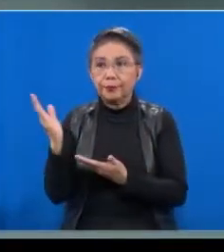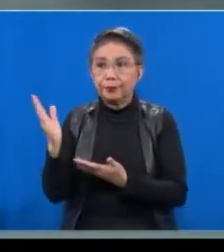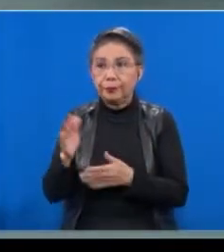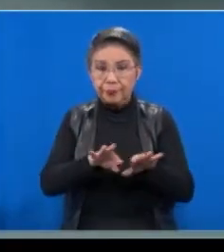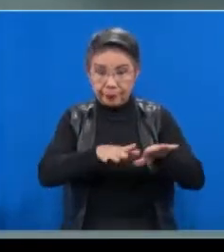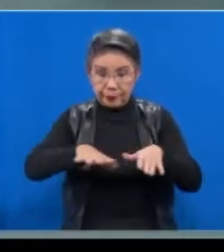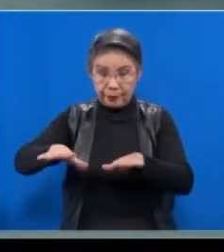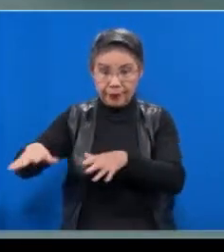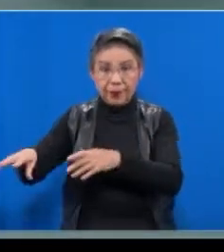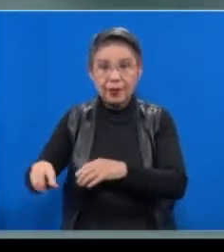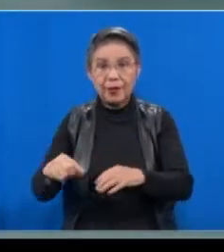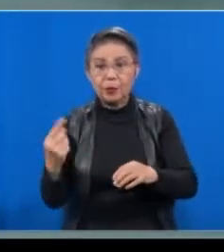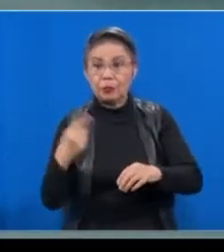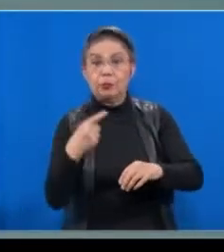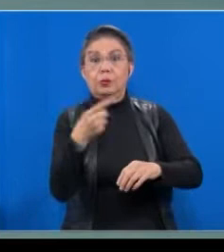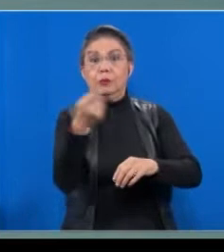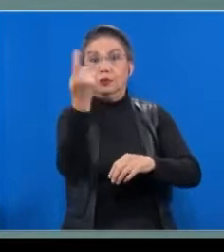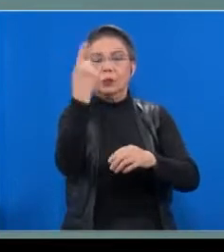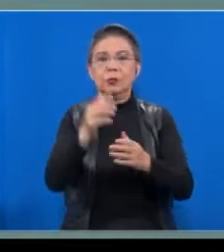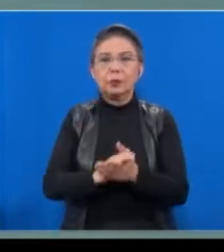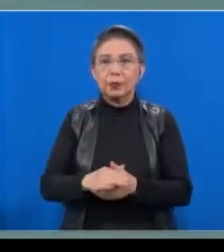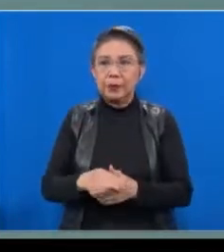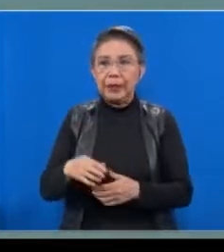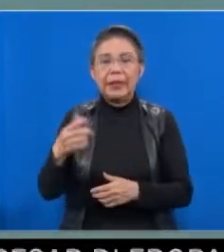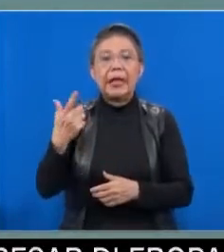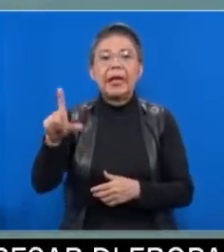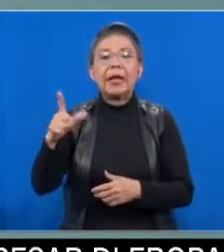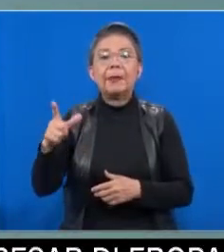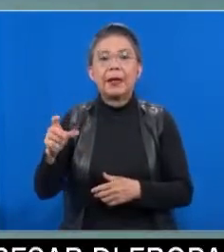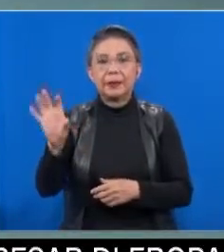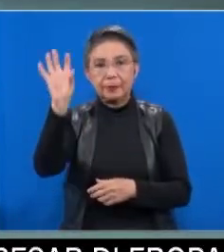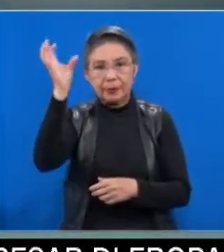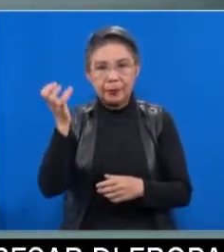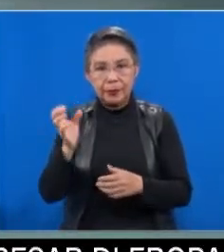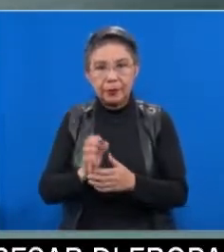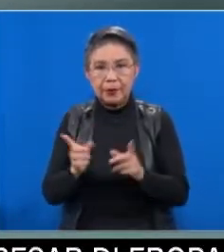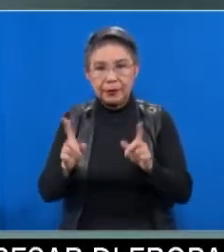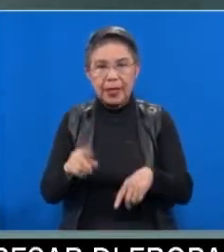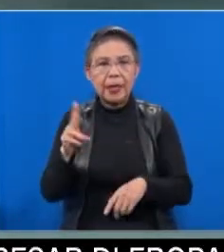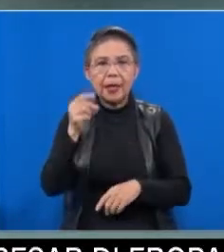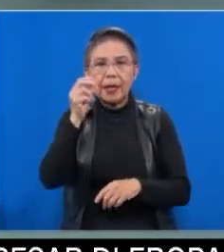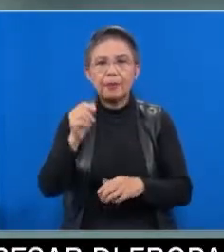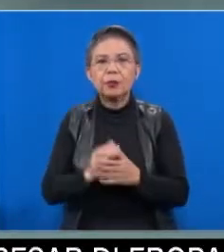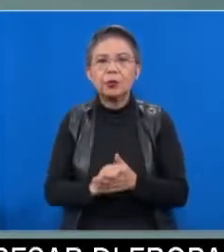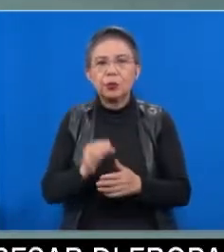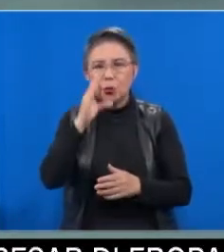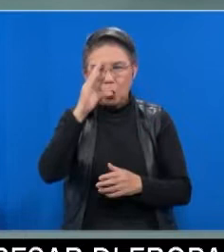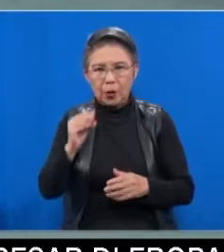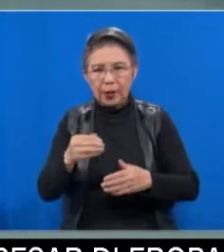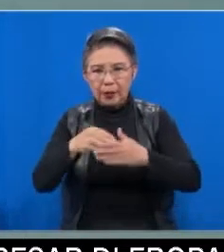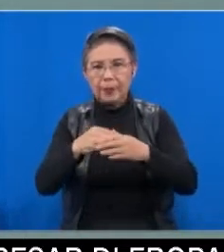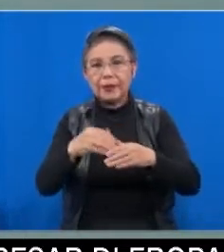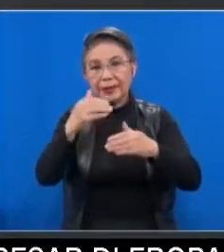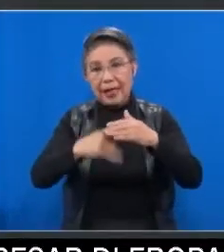Di Binuangun. Di Binuangun, yo. Fenomena angin puting beliung ini terjadi Rabu sore di perairan selatan Kabupaten